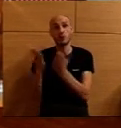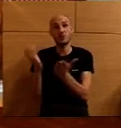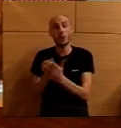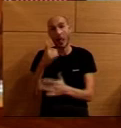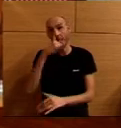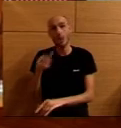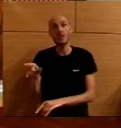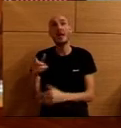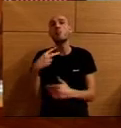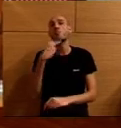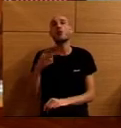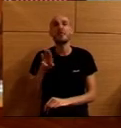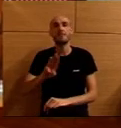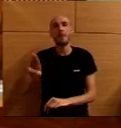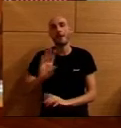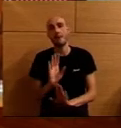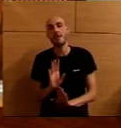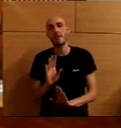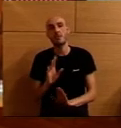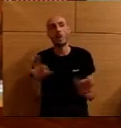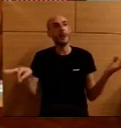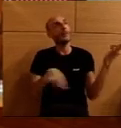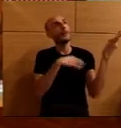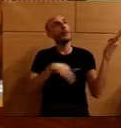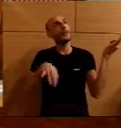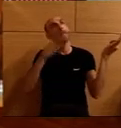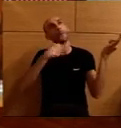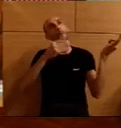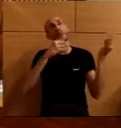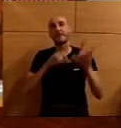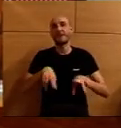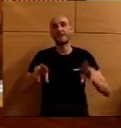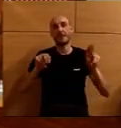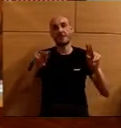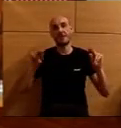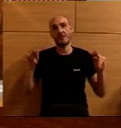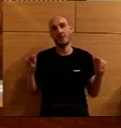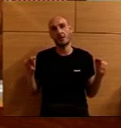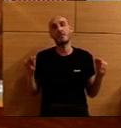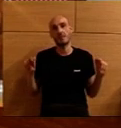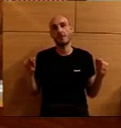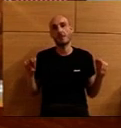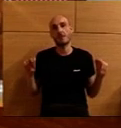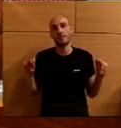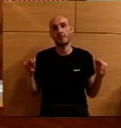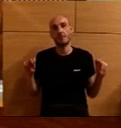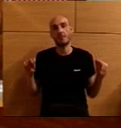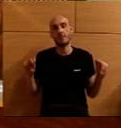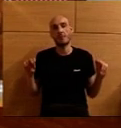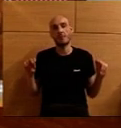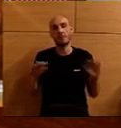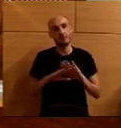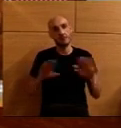de debat i fem un debat seriós. Però en aquesta popularitat que vostè vol imprimir a les lleis, a les mocions, és